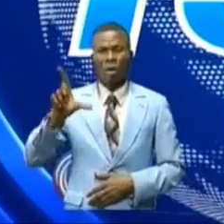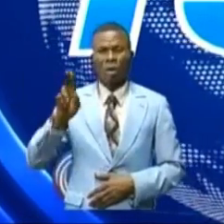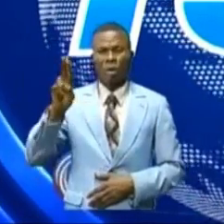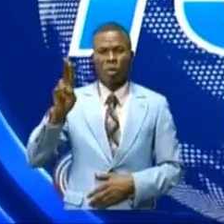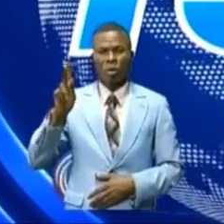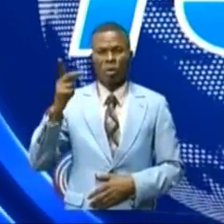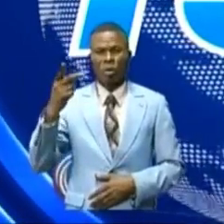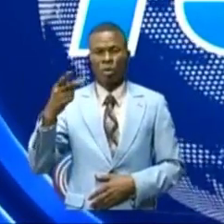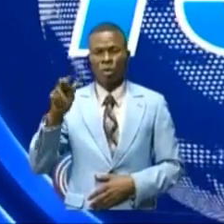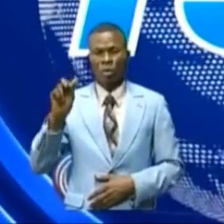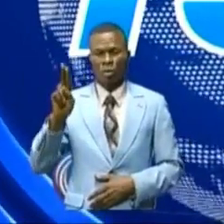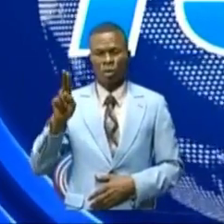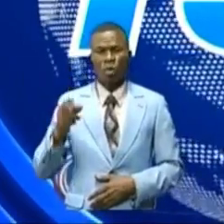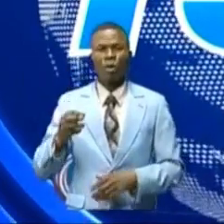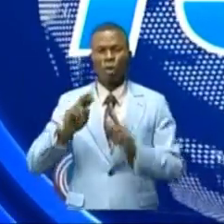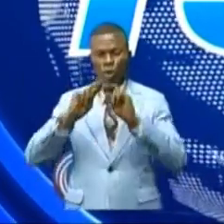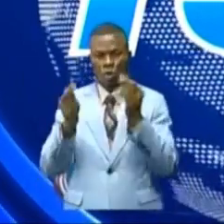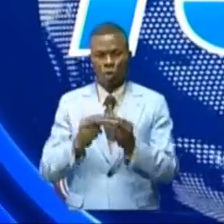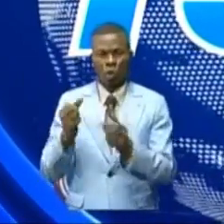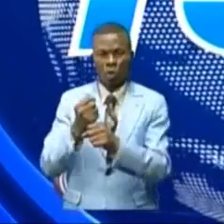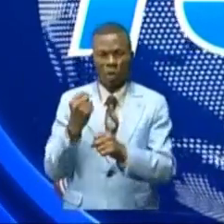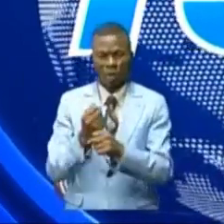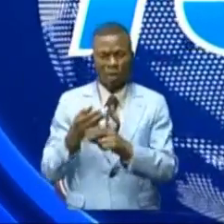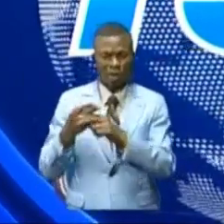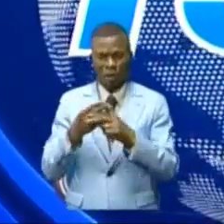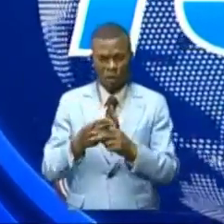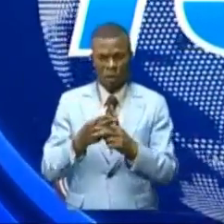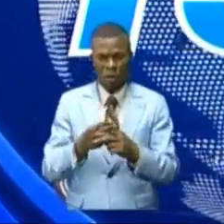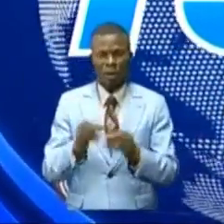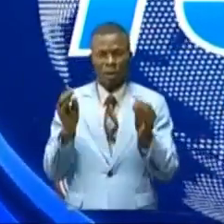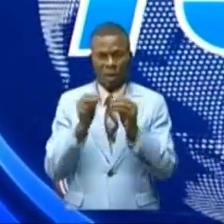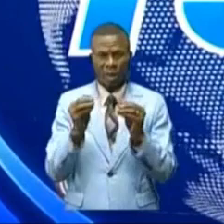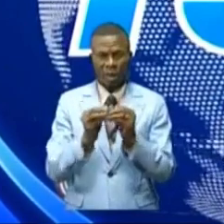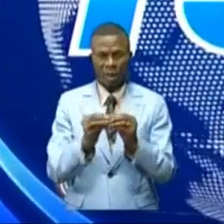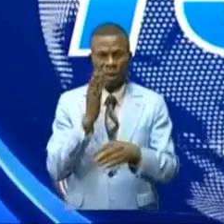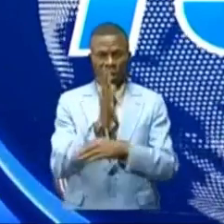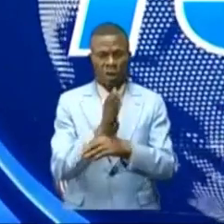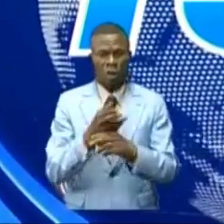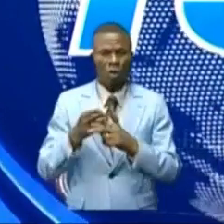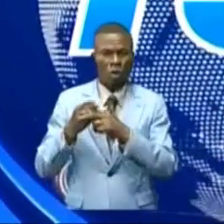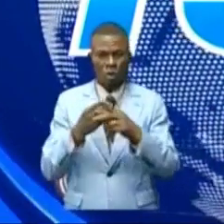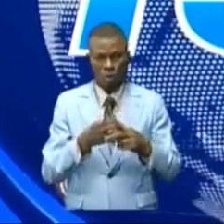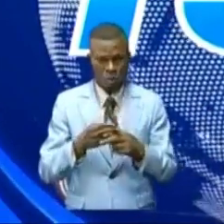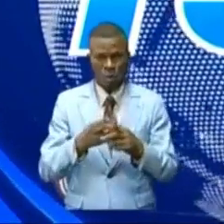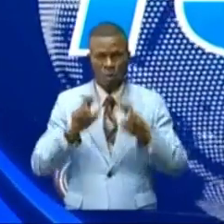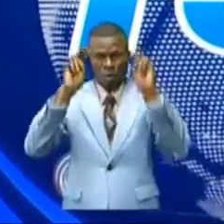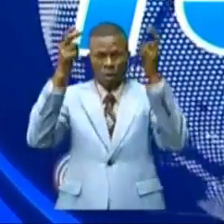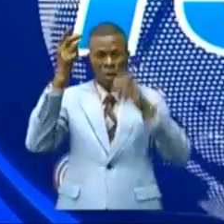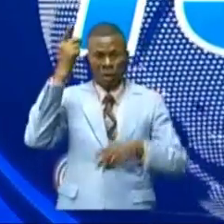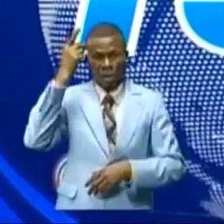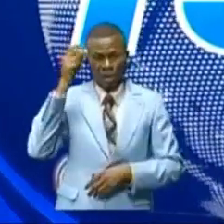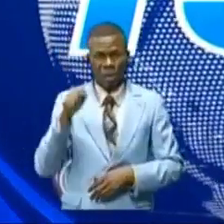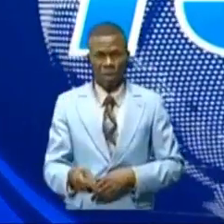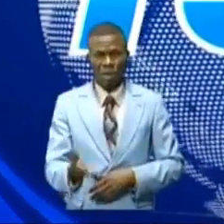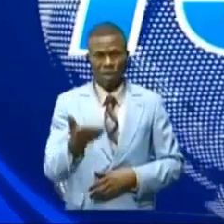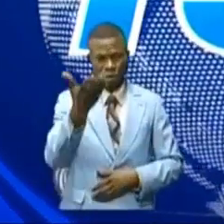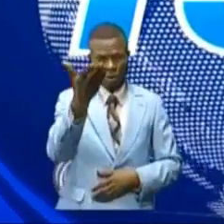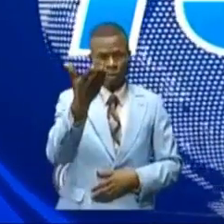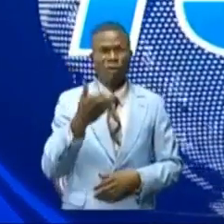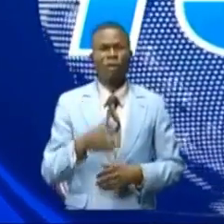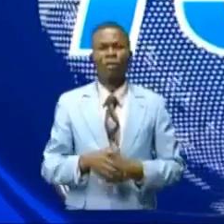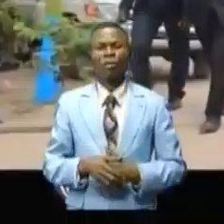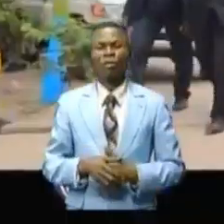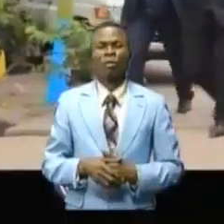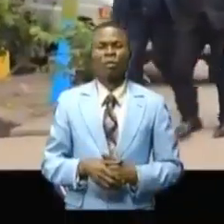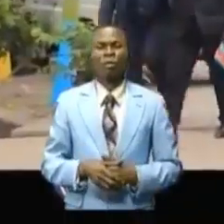les services de sécurité? Cette question a fait l'objet de la réunion du conseil de sécurité de la ville-province Kinshasa. Images et